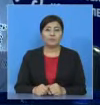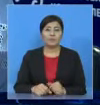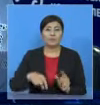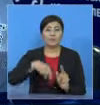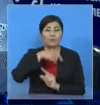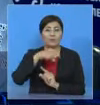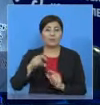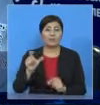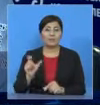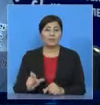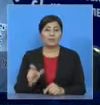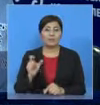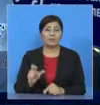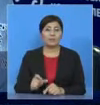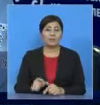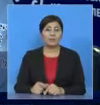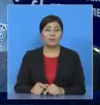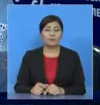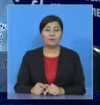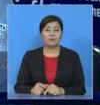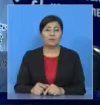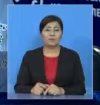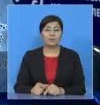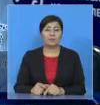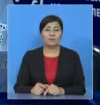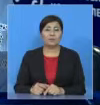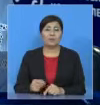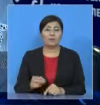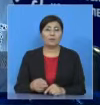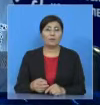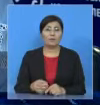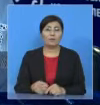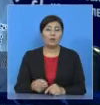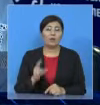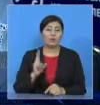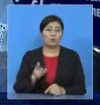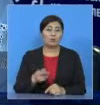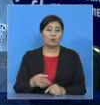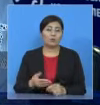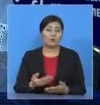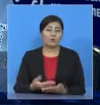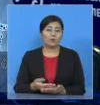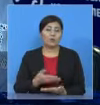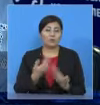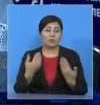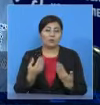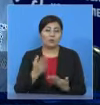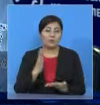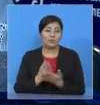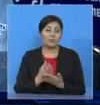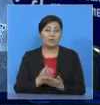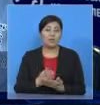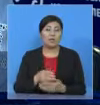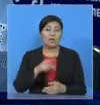предпринимателей, за исключением тех, которые имеют медицинское противопоказание, согласно